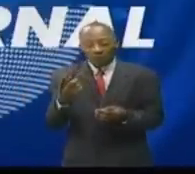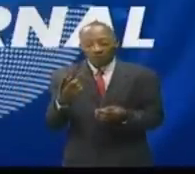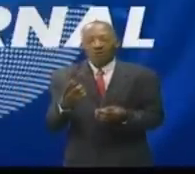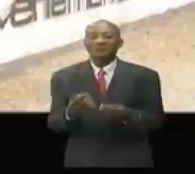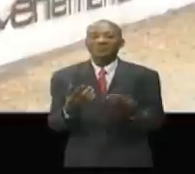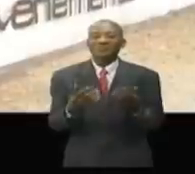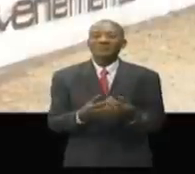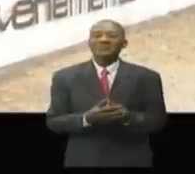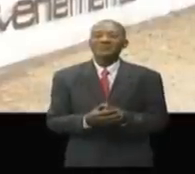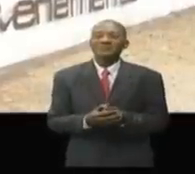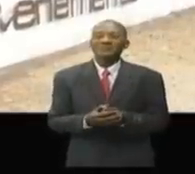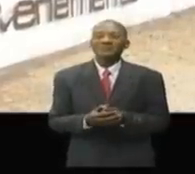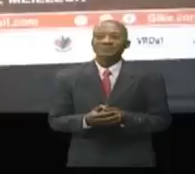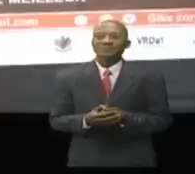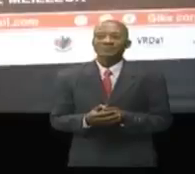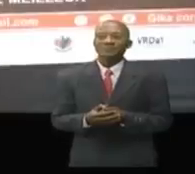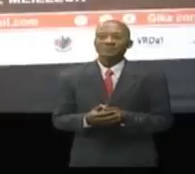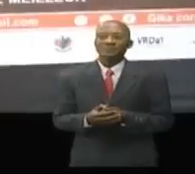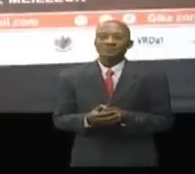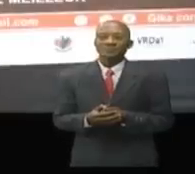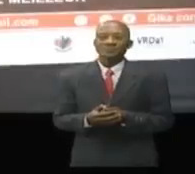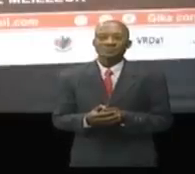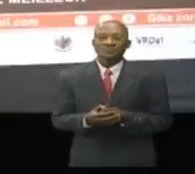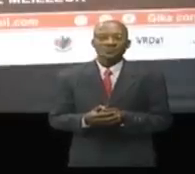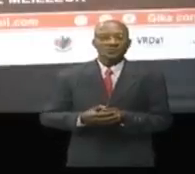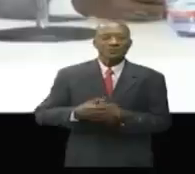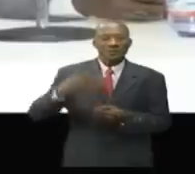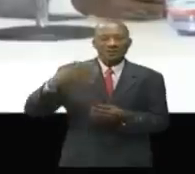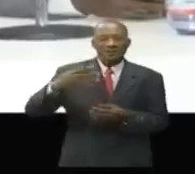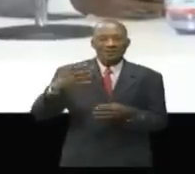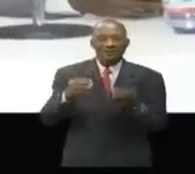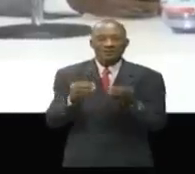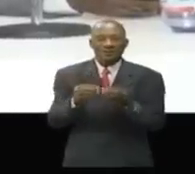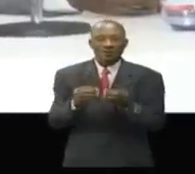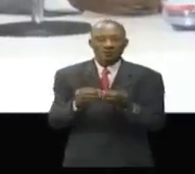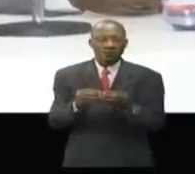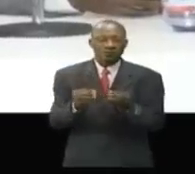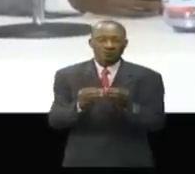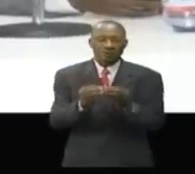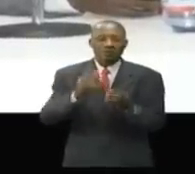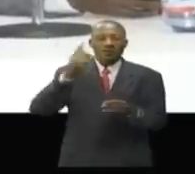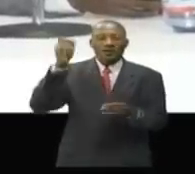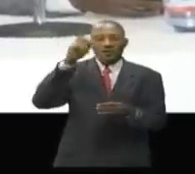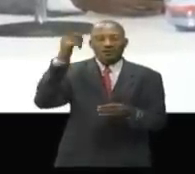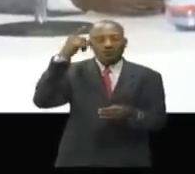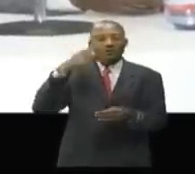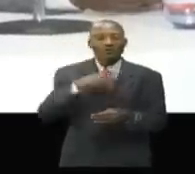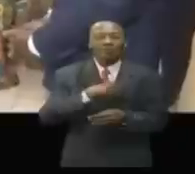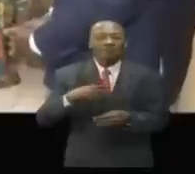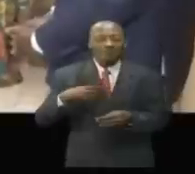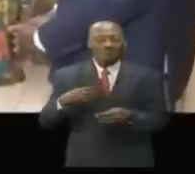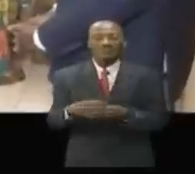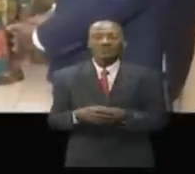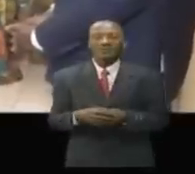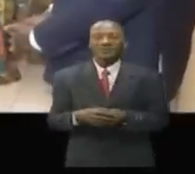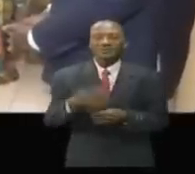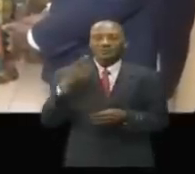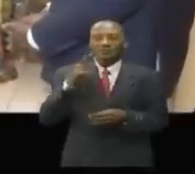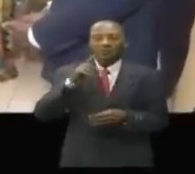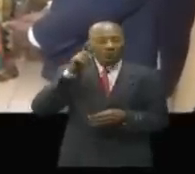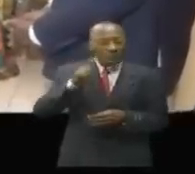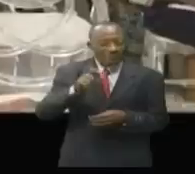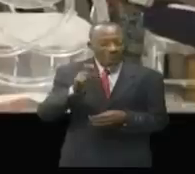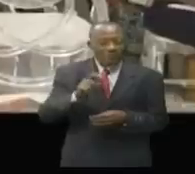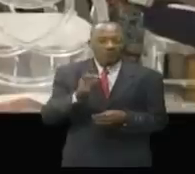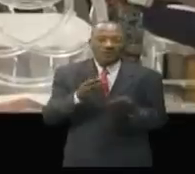Reportage. Cette 4e édition du Forum international des femmes répond à un besoin fondamental sur l'accès au